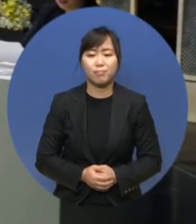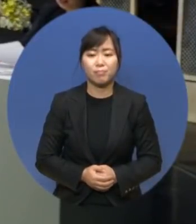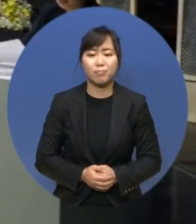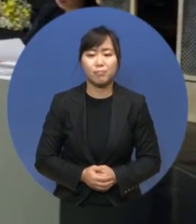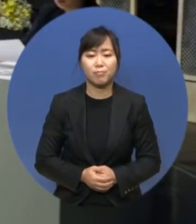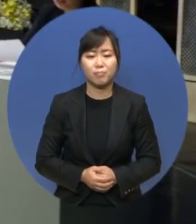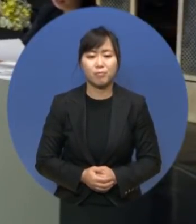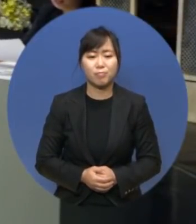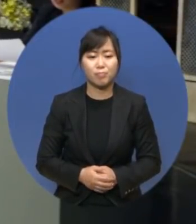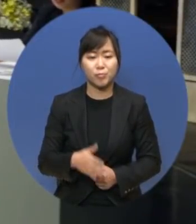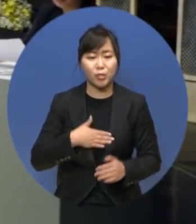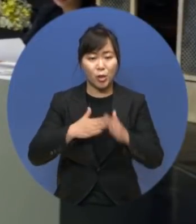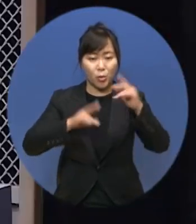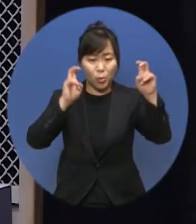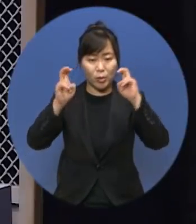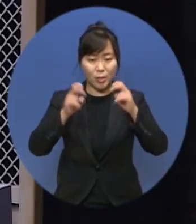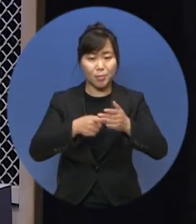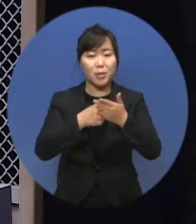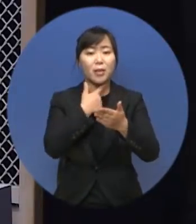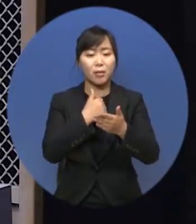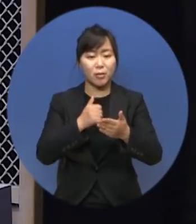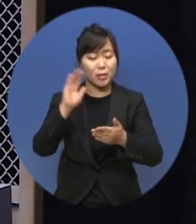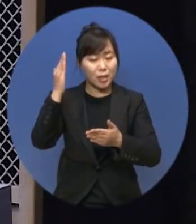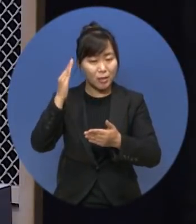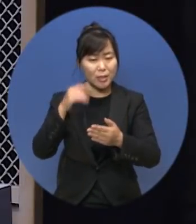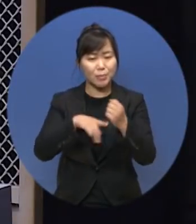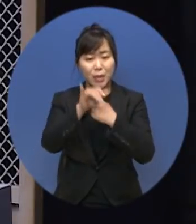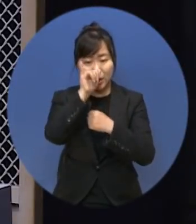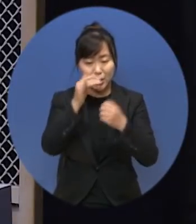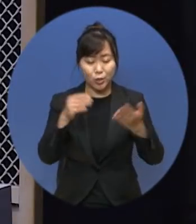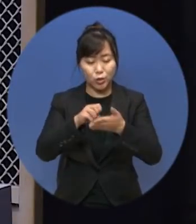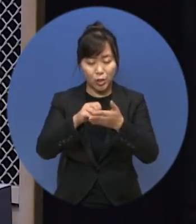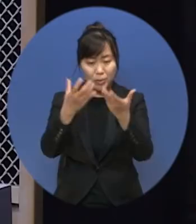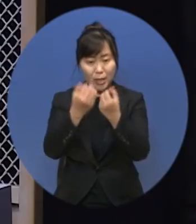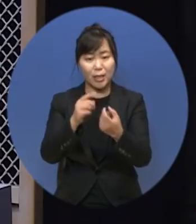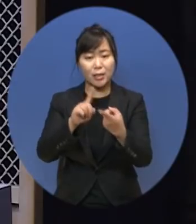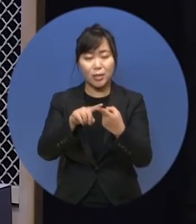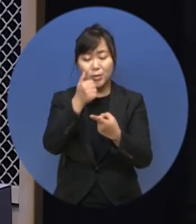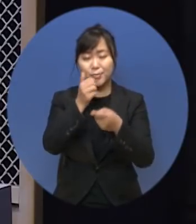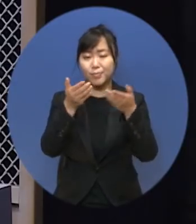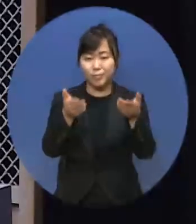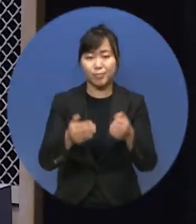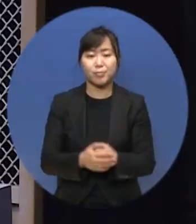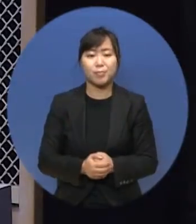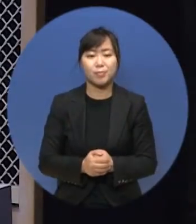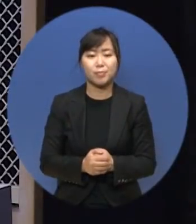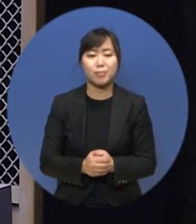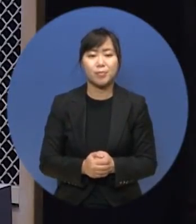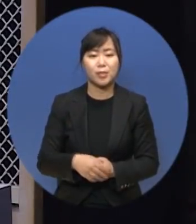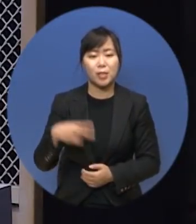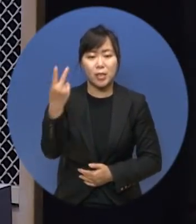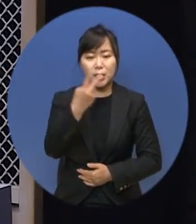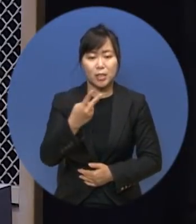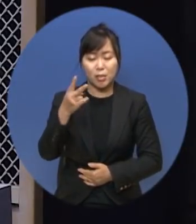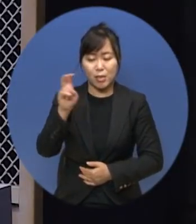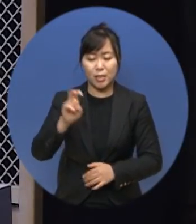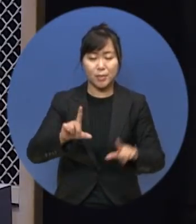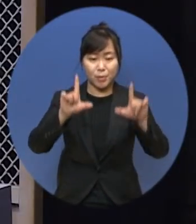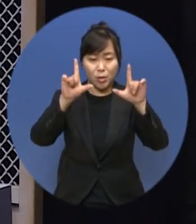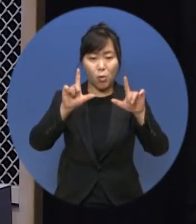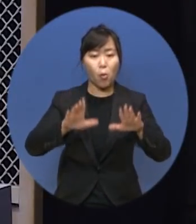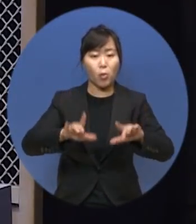네, 저희 그 공단에서 진행했던 그 최근 의미 있는 취업 사례를 조금 살펴보자면요. 2020년도 올해